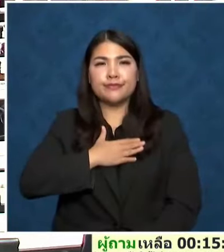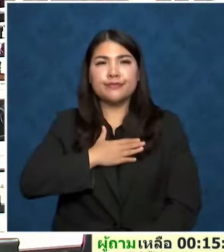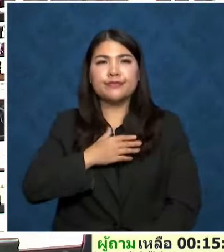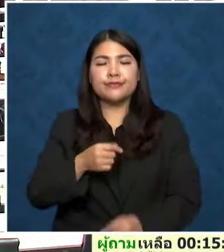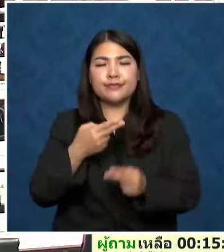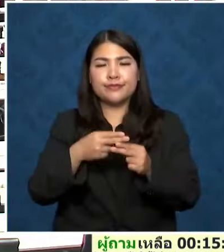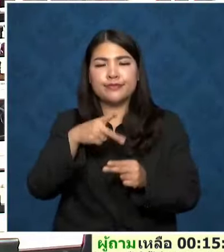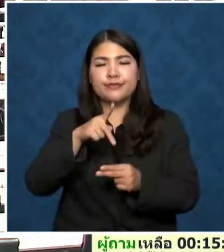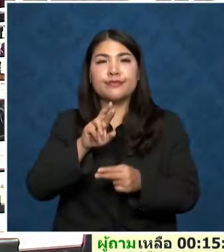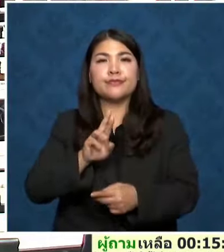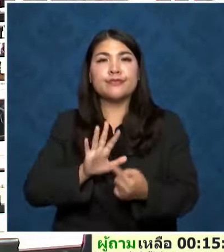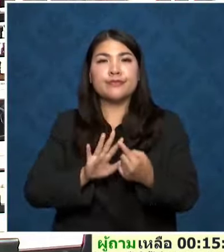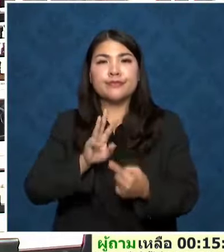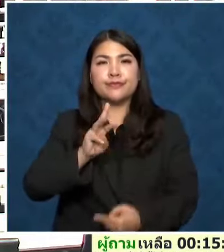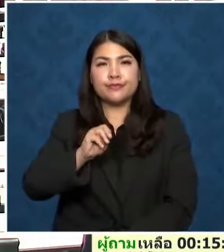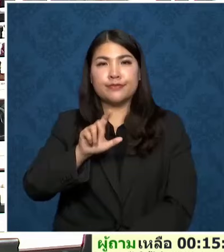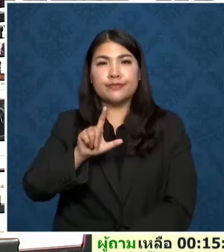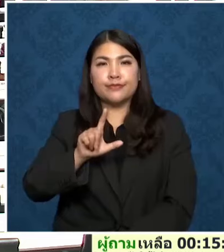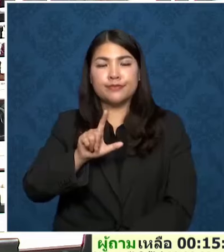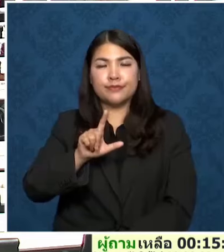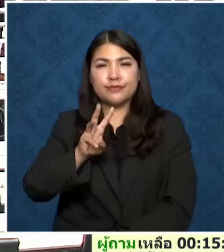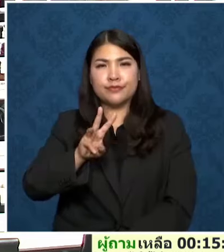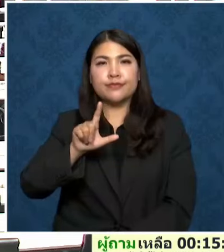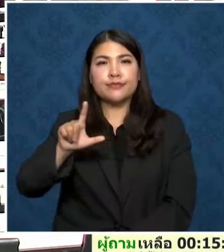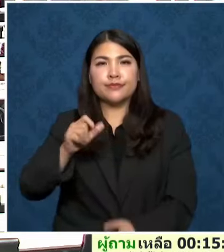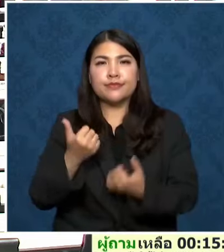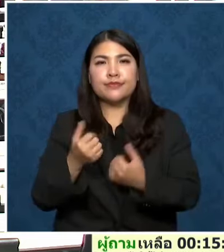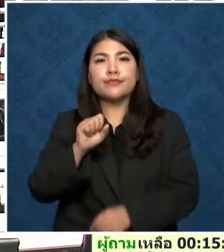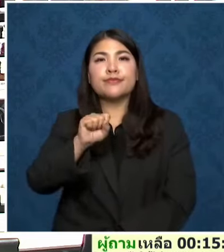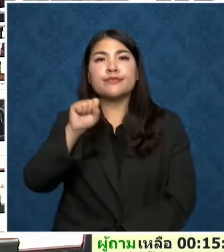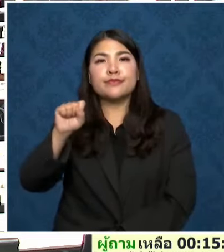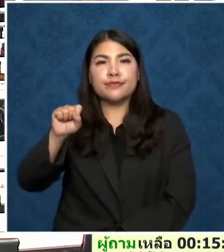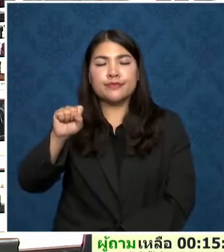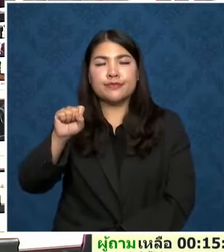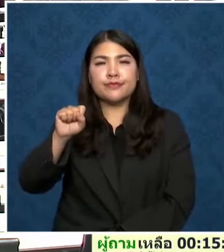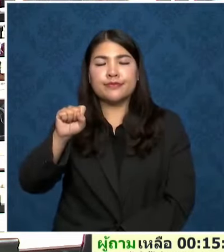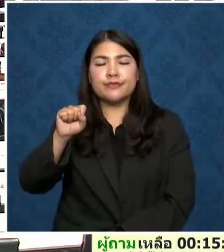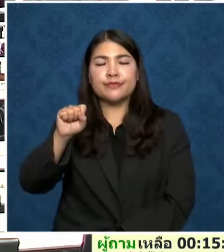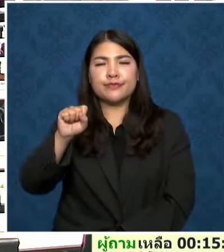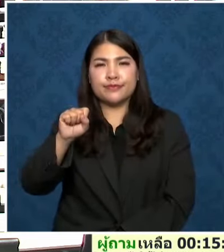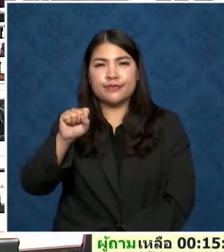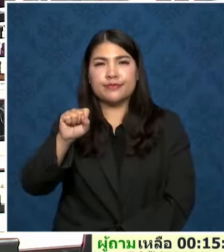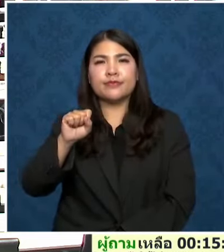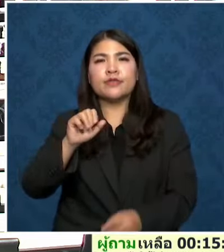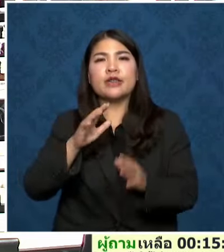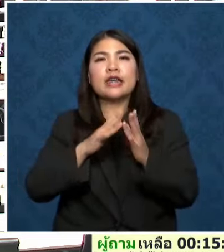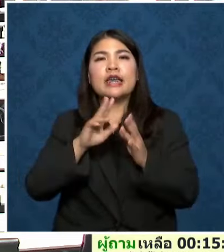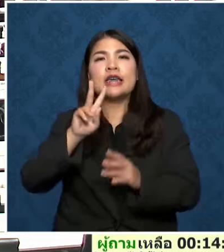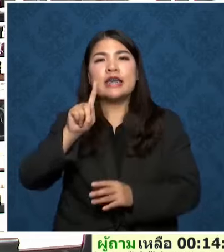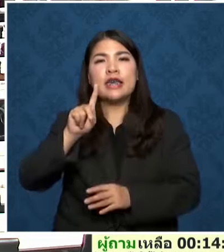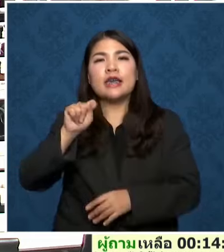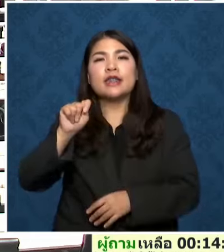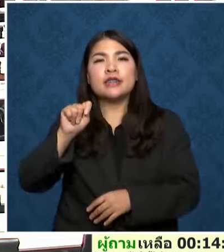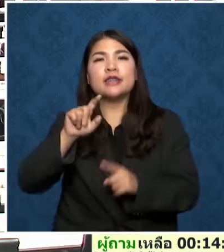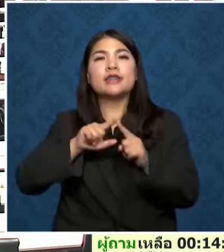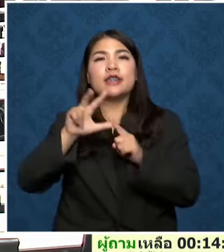กับผมประมวล พงถาวราเดช สมาชิสภาผู้แถนลาสดอนเคสสามประจวบครีขัน พักป